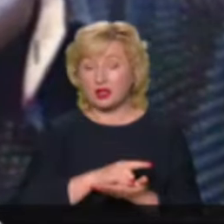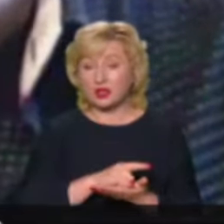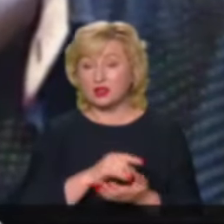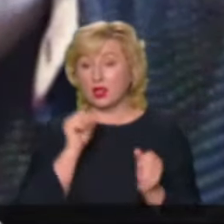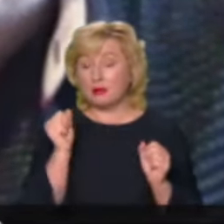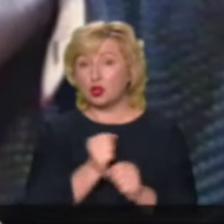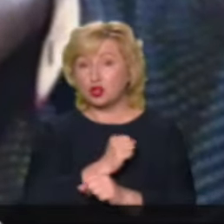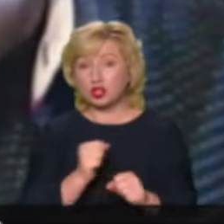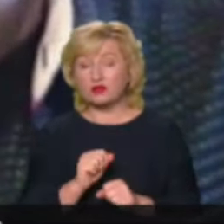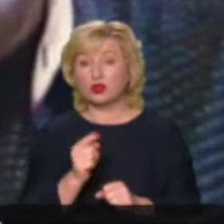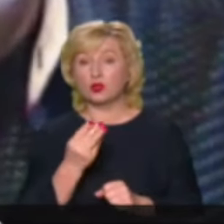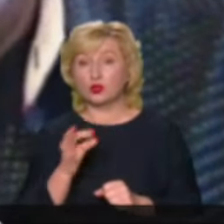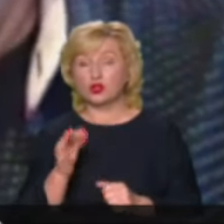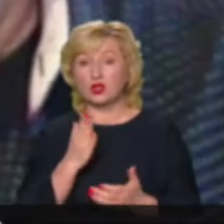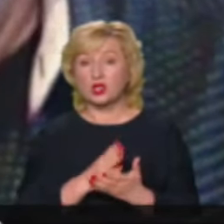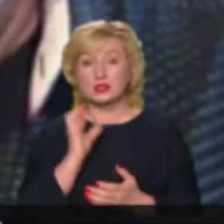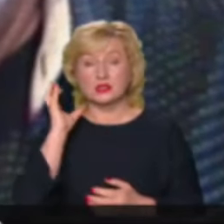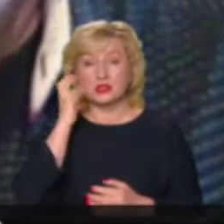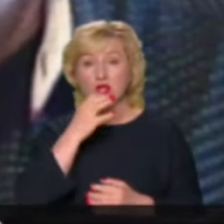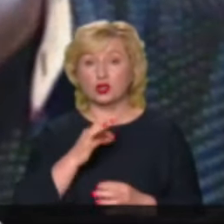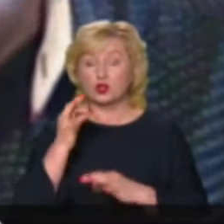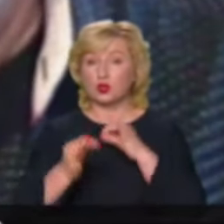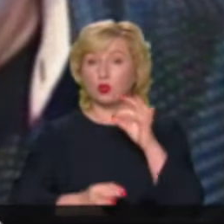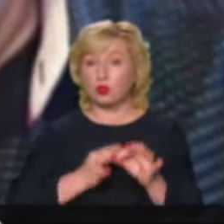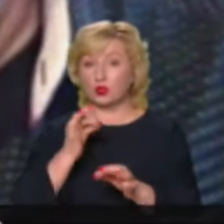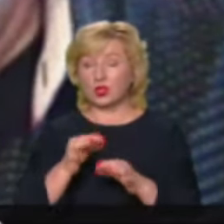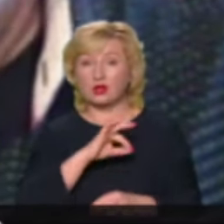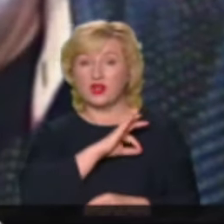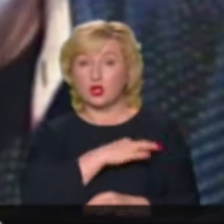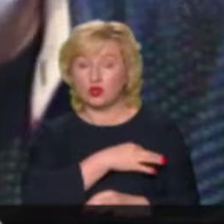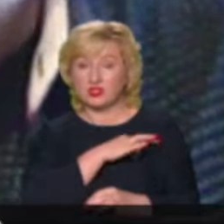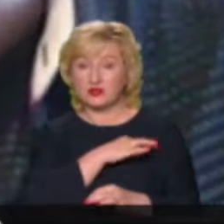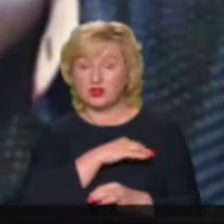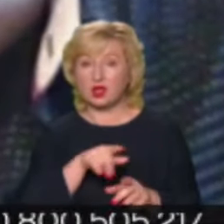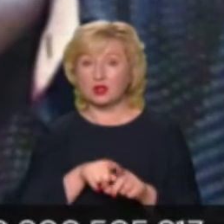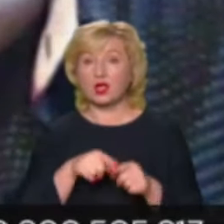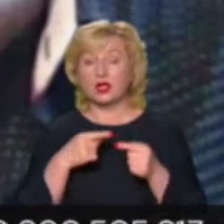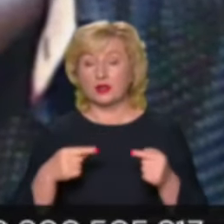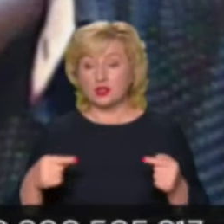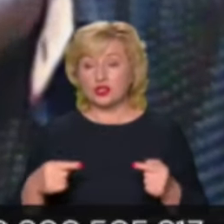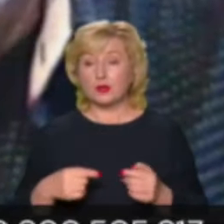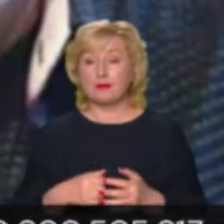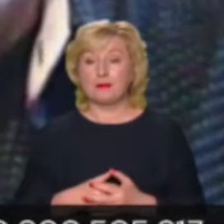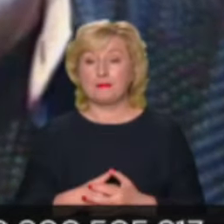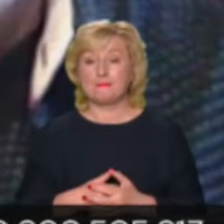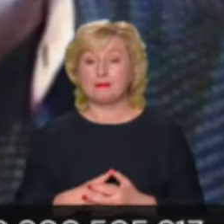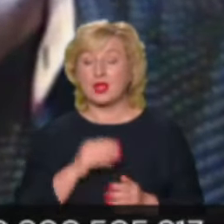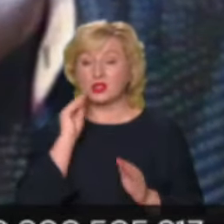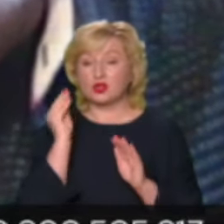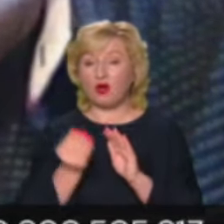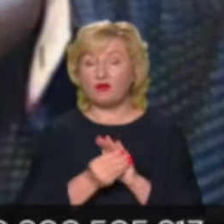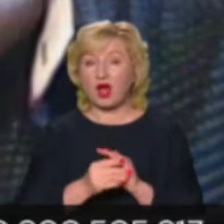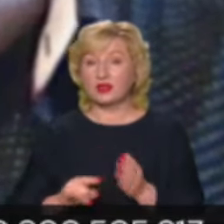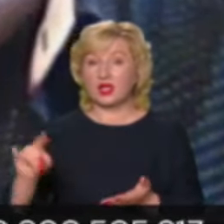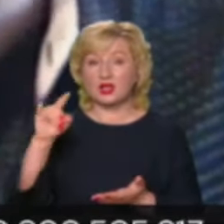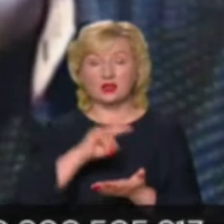неможливо, тому що є дуже серйозна там супутникова розвідка і таке інше. І сховати літак дуже